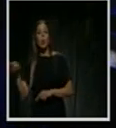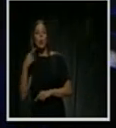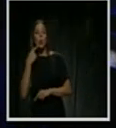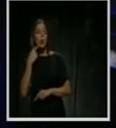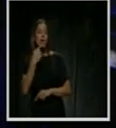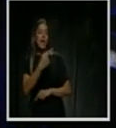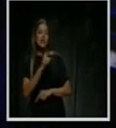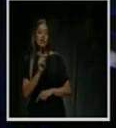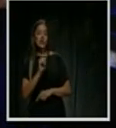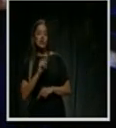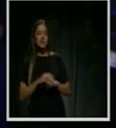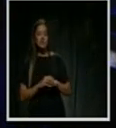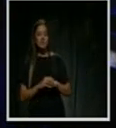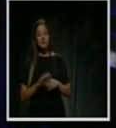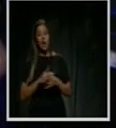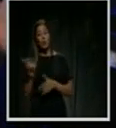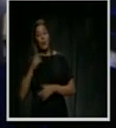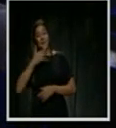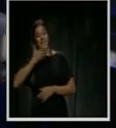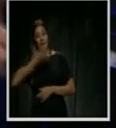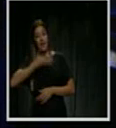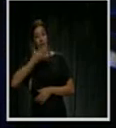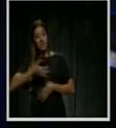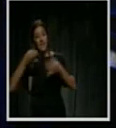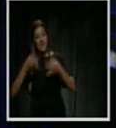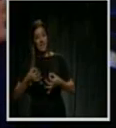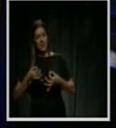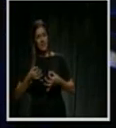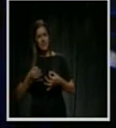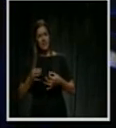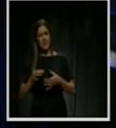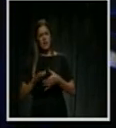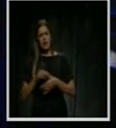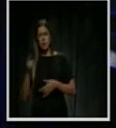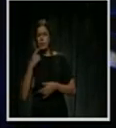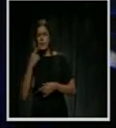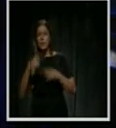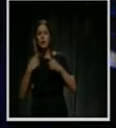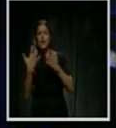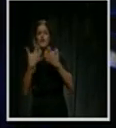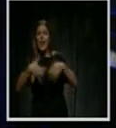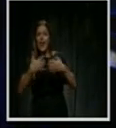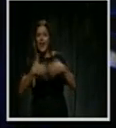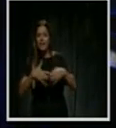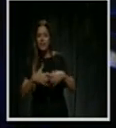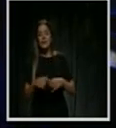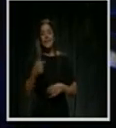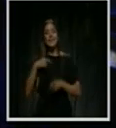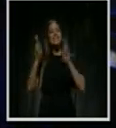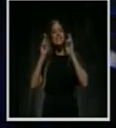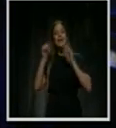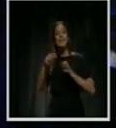backup u backup system għax qasqala dik ukoll anzi alla ħa jinxtiegħlu għax qas idejja m'għandu jalla dak il-generators ma jinxtiegħlu qatt.